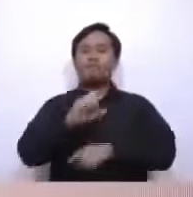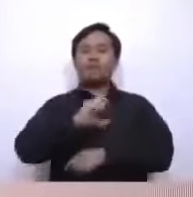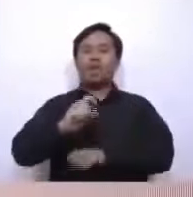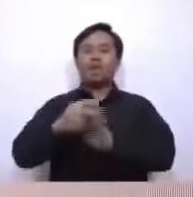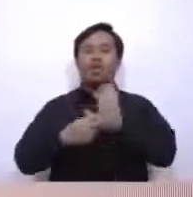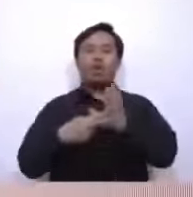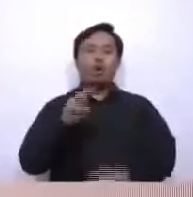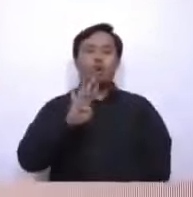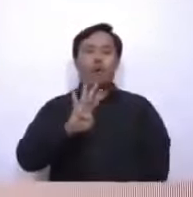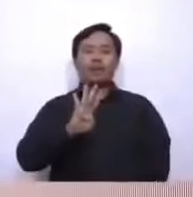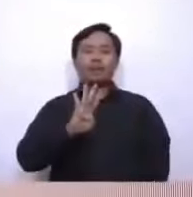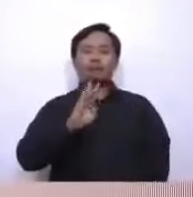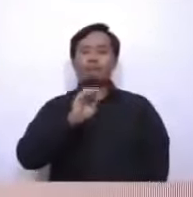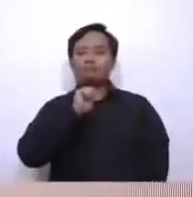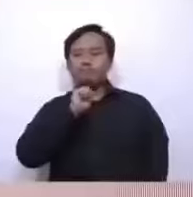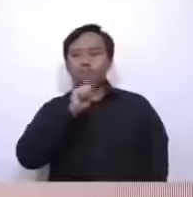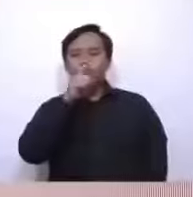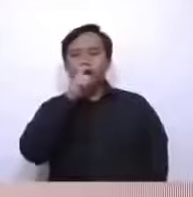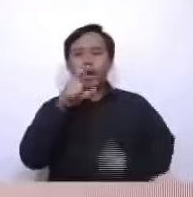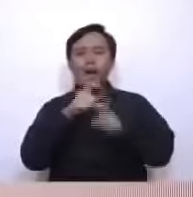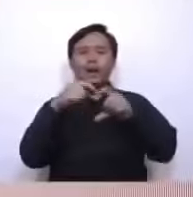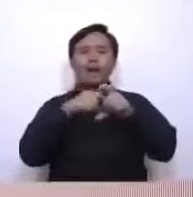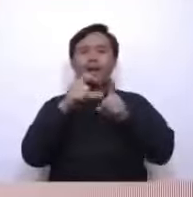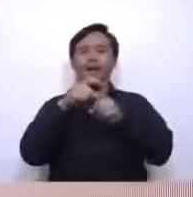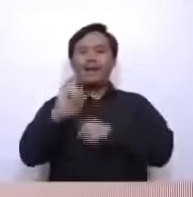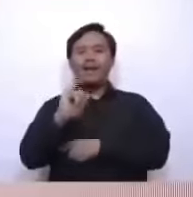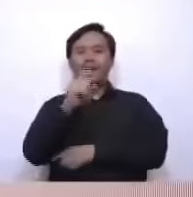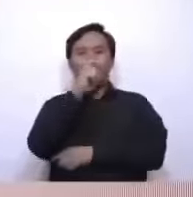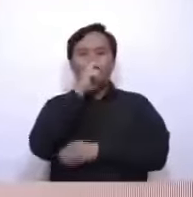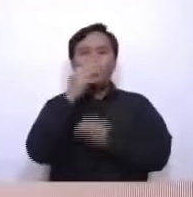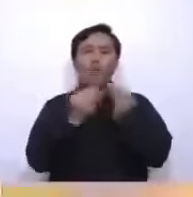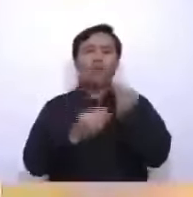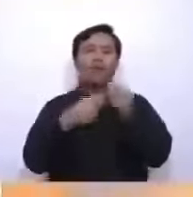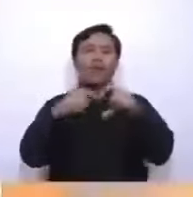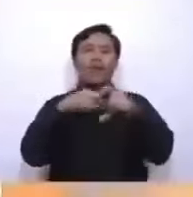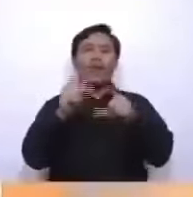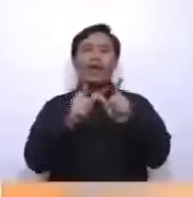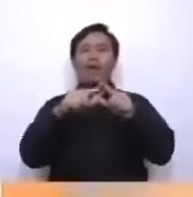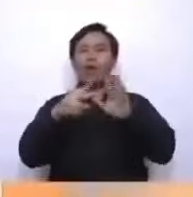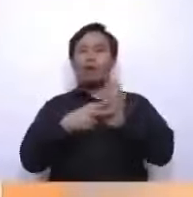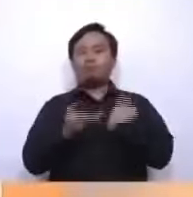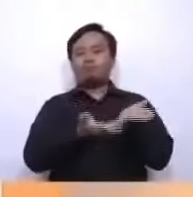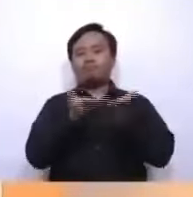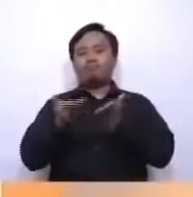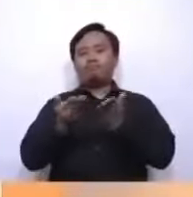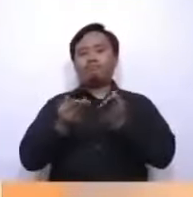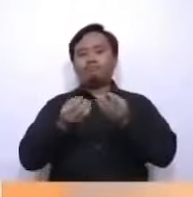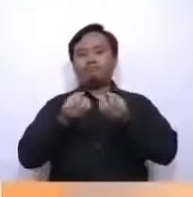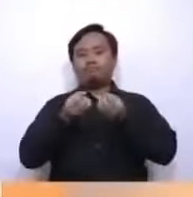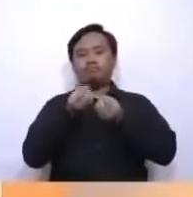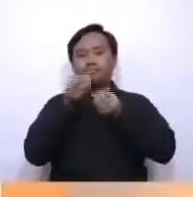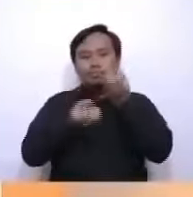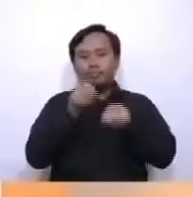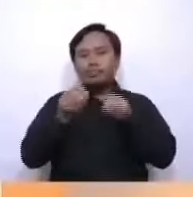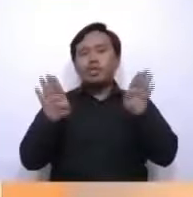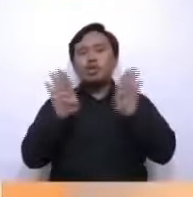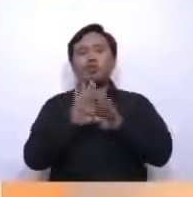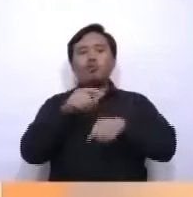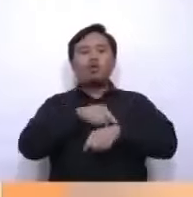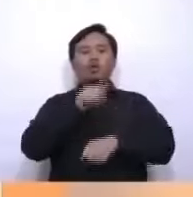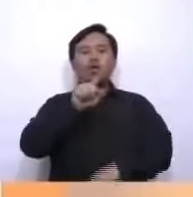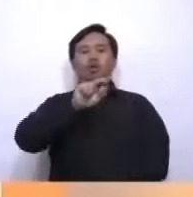urut 4, Bapak Dedi Mulyadi dan Bapak Erwan Setiawan, dipersilakan untuk memberikan pernyataan penutup selama 1 menit, dimulai